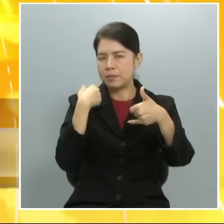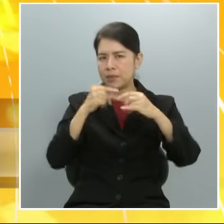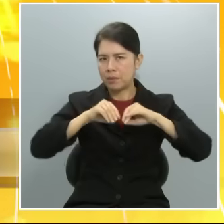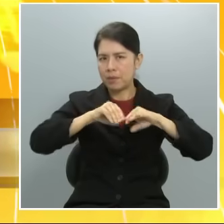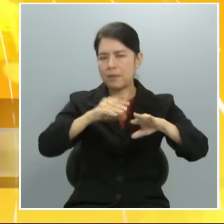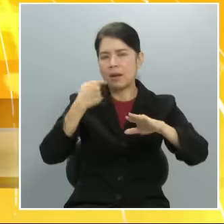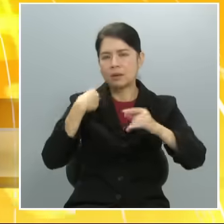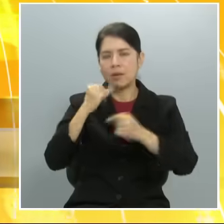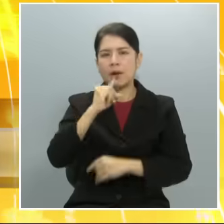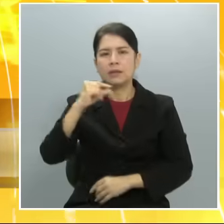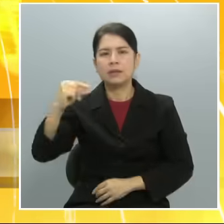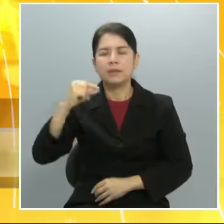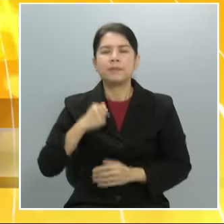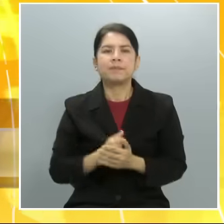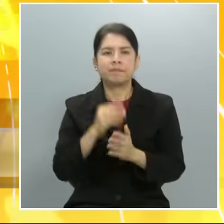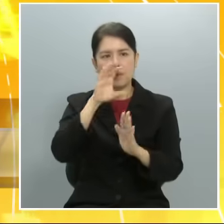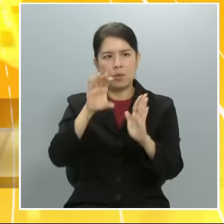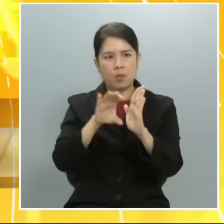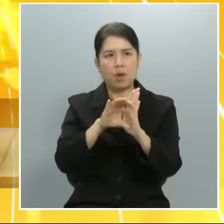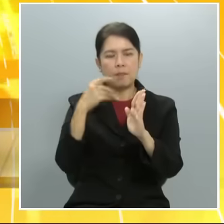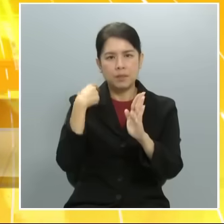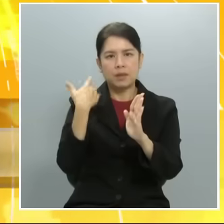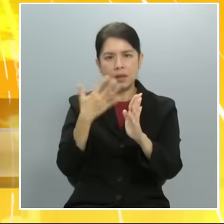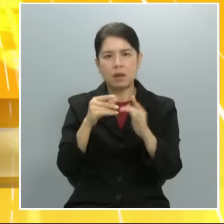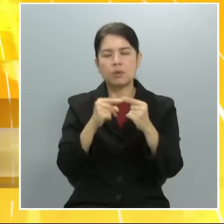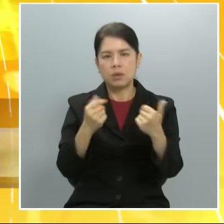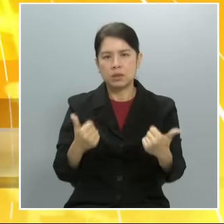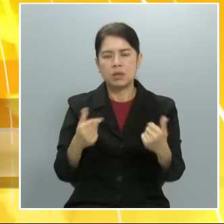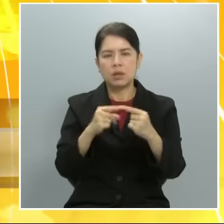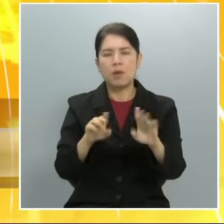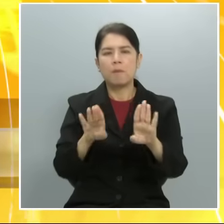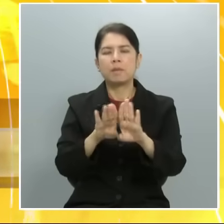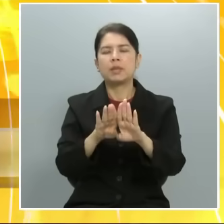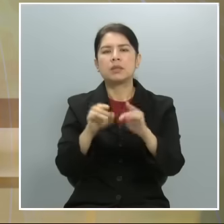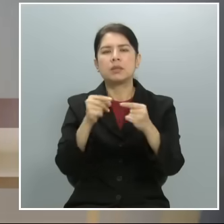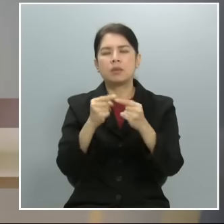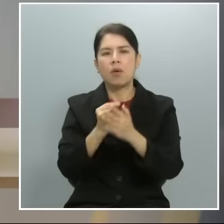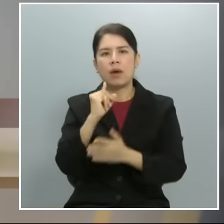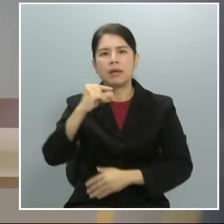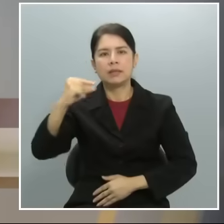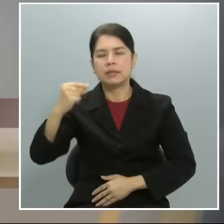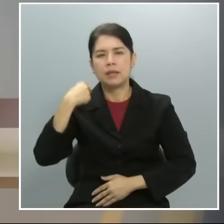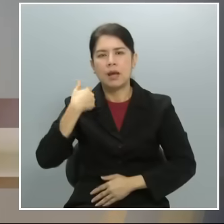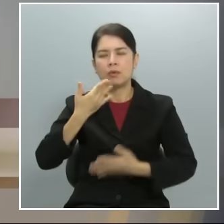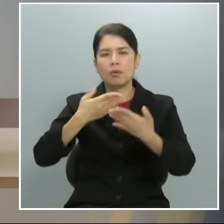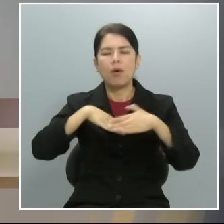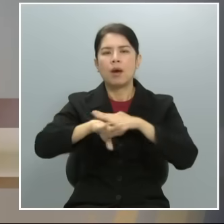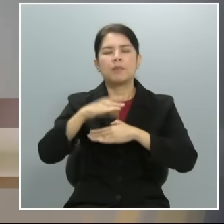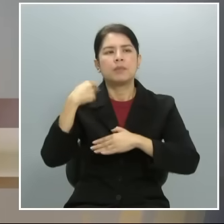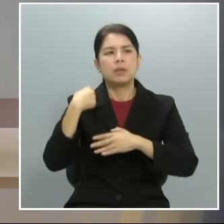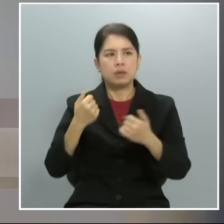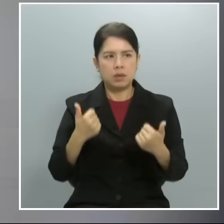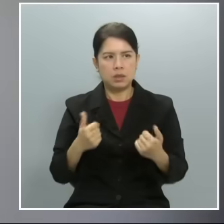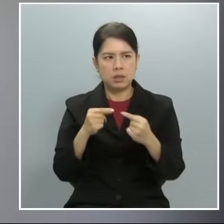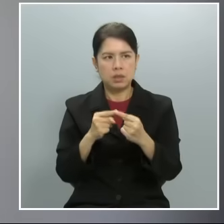หลังจากมีการโพสต์ภาพแล้วข้อความก็ปิดบัญชีหนิไปนะคะตอนนี้อยู่ระหว่างให้พนักงานสอบสวนและฝ่ายสืบสวนไปตามล่า